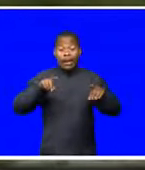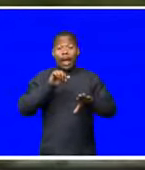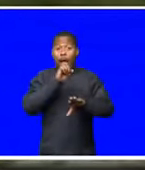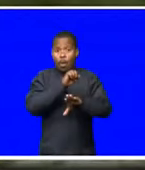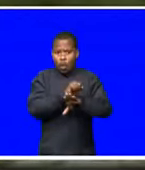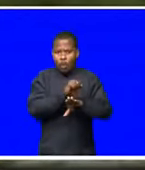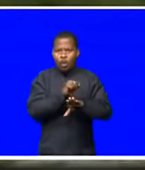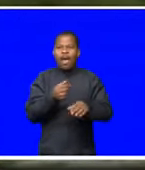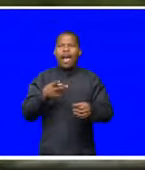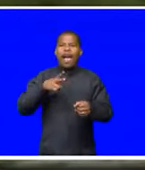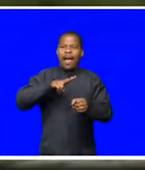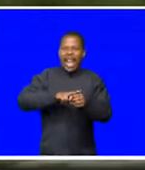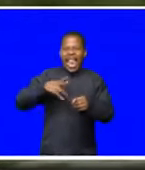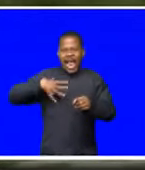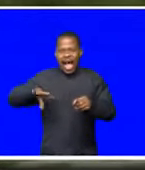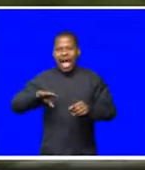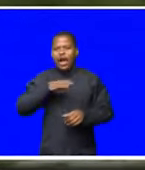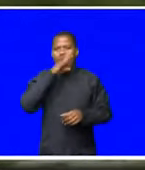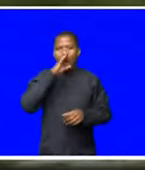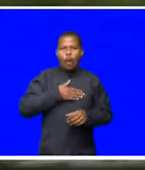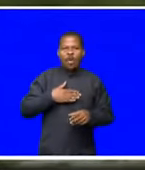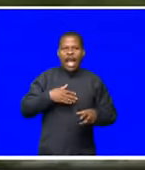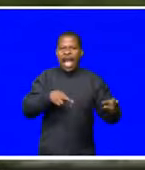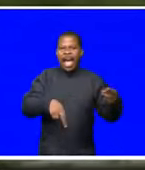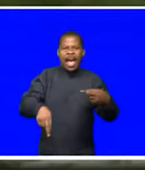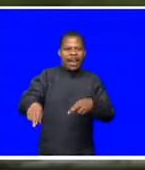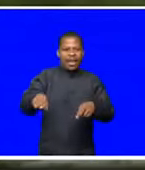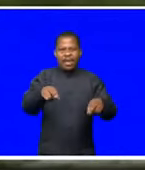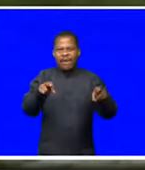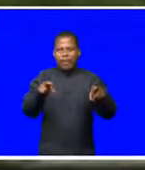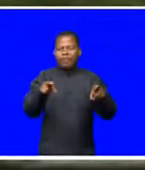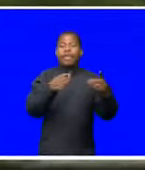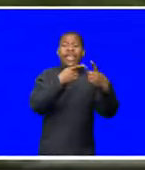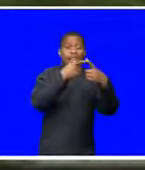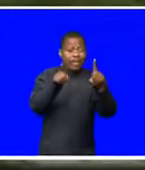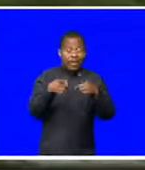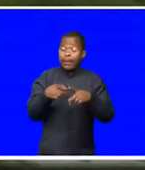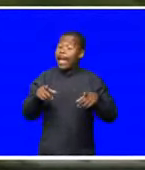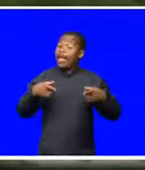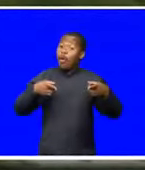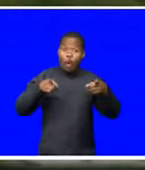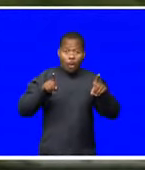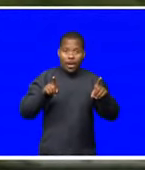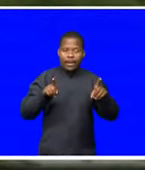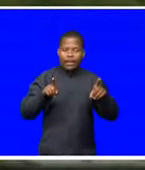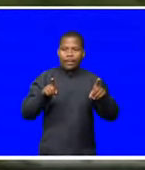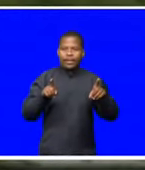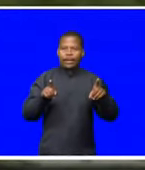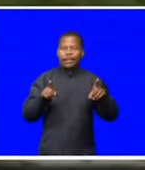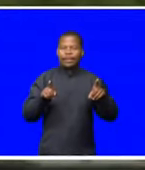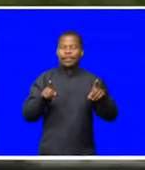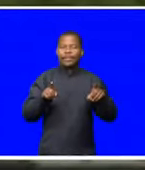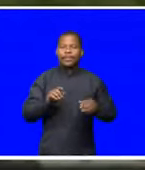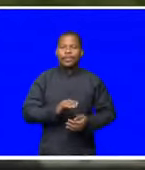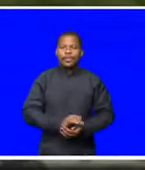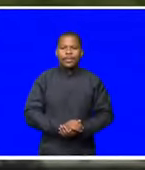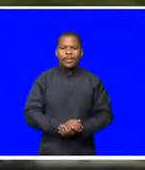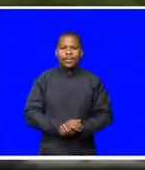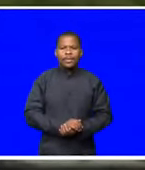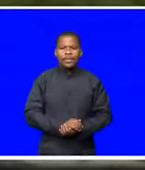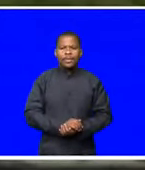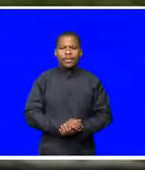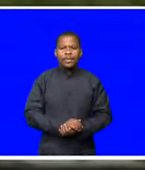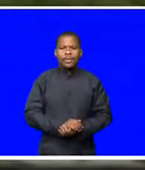kungasona lomkhondo kuphela leminye imfuda nyale emincane ethelela phala emkhondo kubantu abesikolwa ingodi lapho khona ubonakala